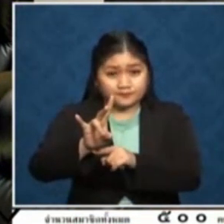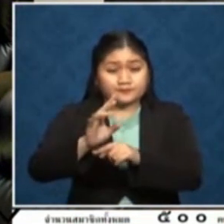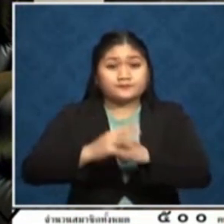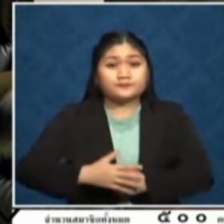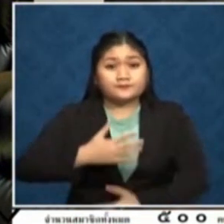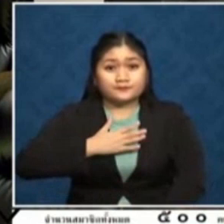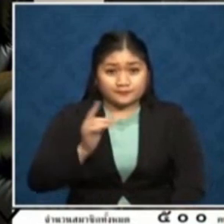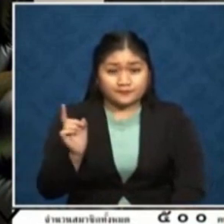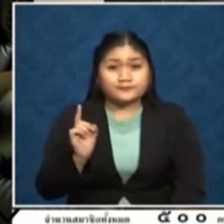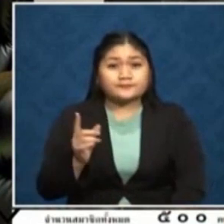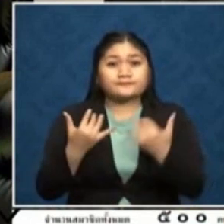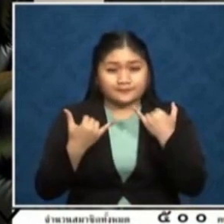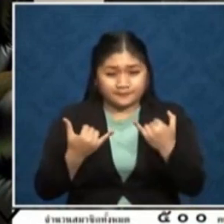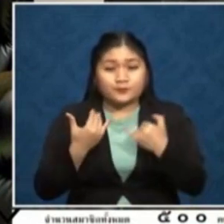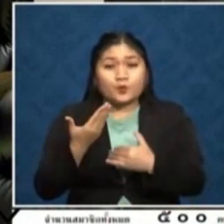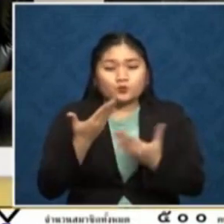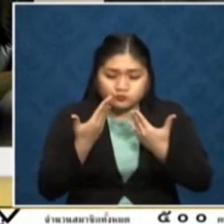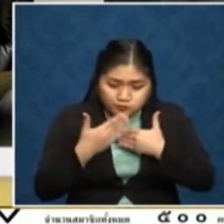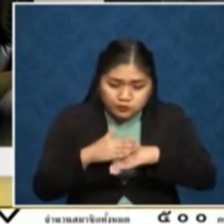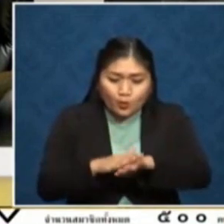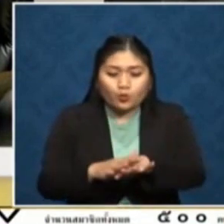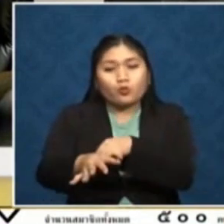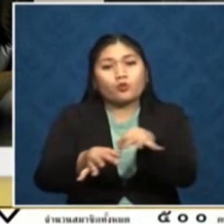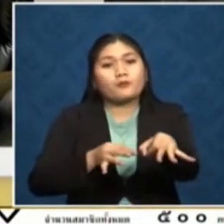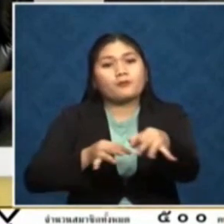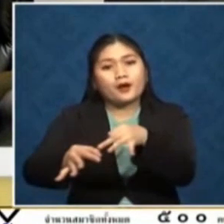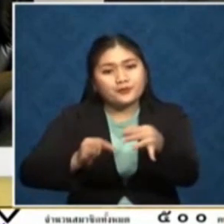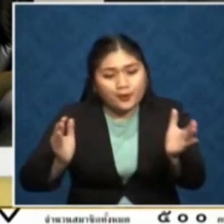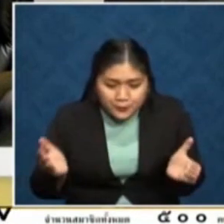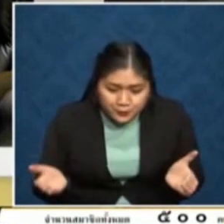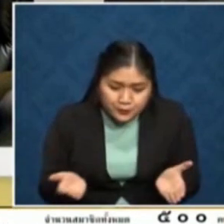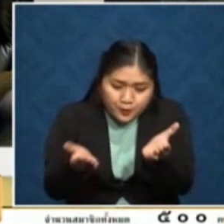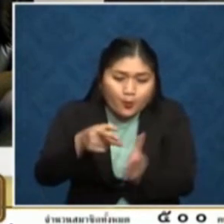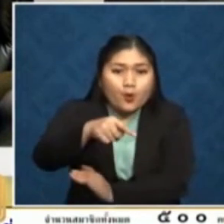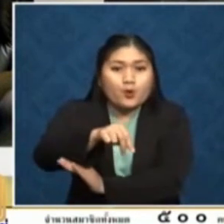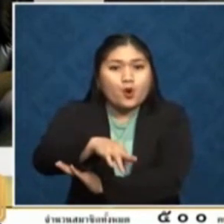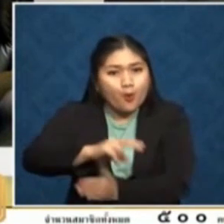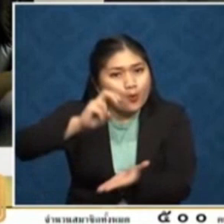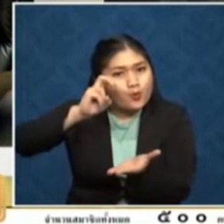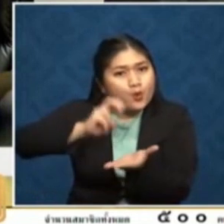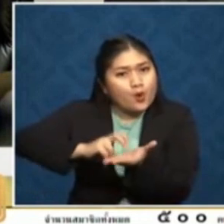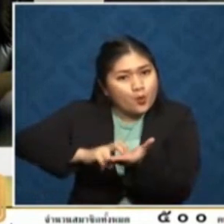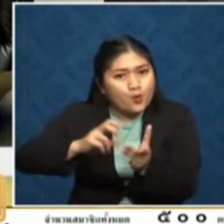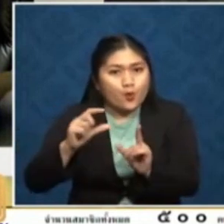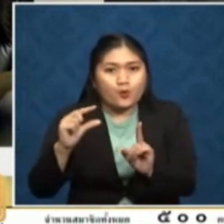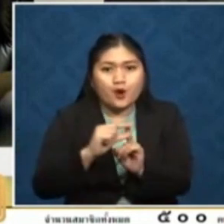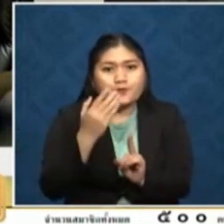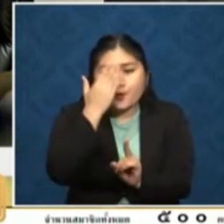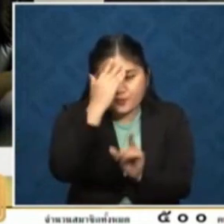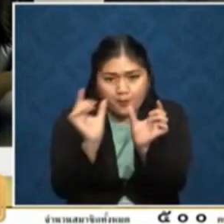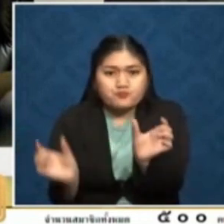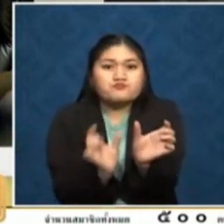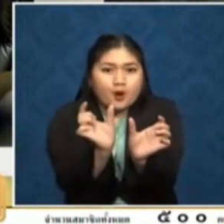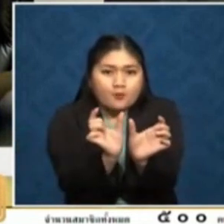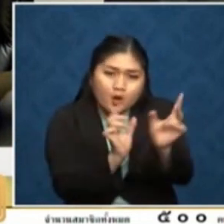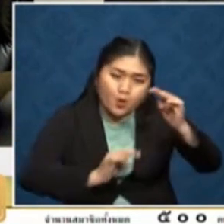สิทธิ์ปฐมพดุงศักดิ์ผู้แทนราษฎรพรรคก้าวไกลจังหวัดปทุมธานีเขต7อำเภอลำลูกกาธัญบุรีและอำเภอหนองเสือนะครับ